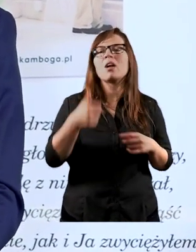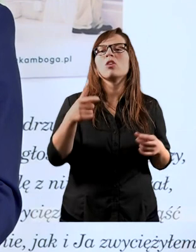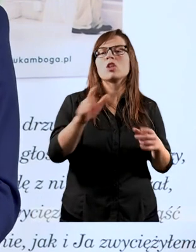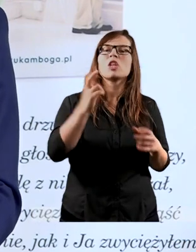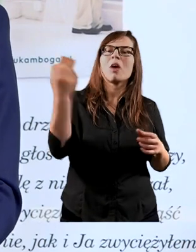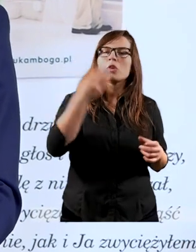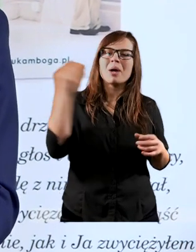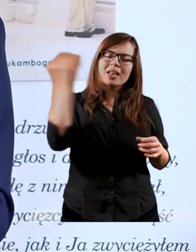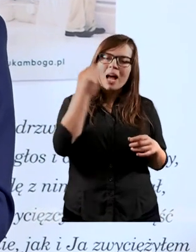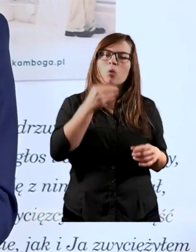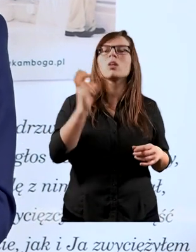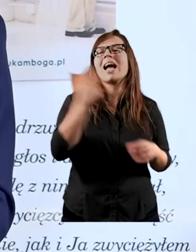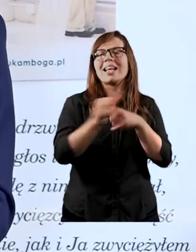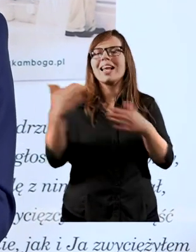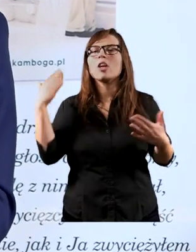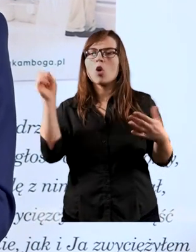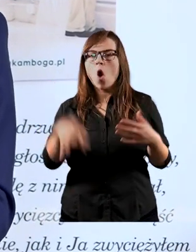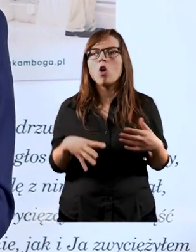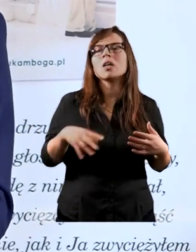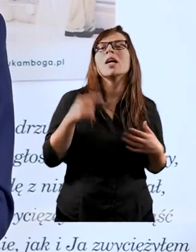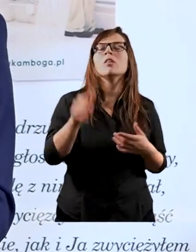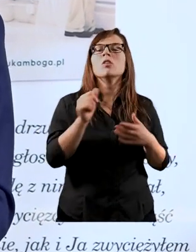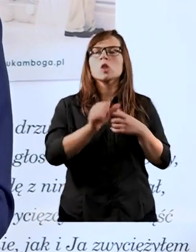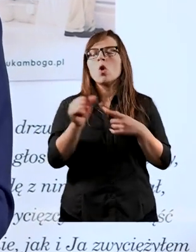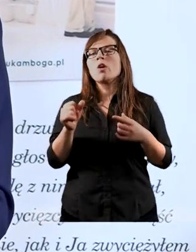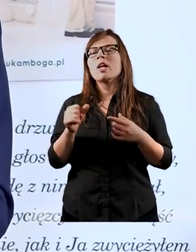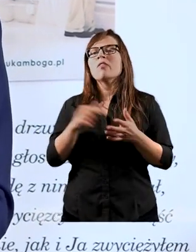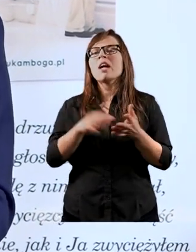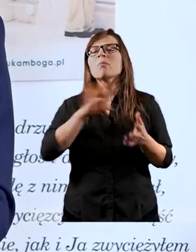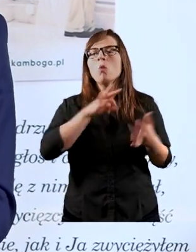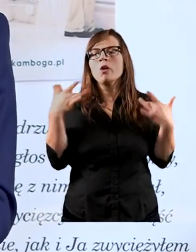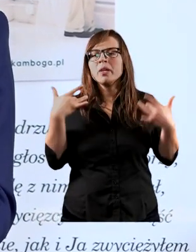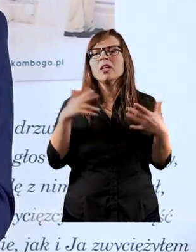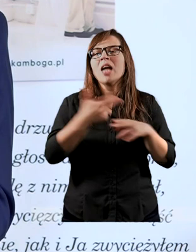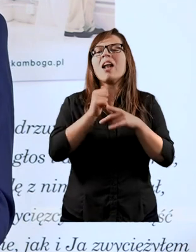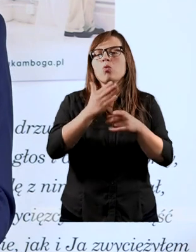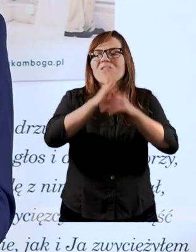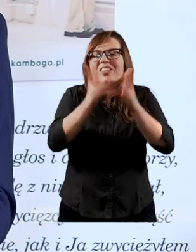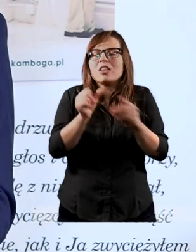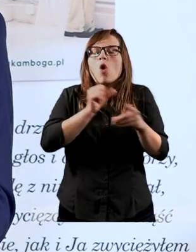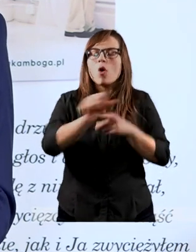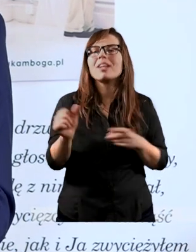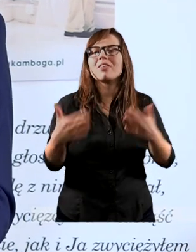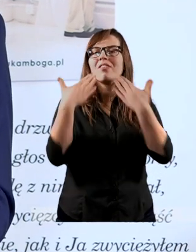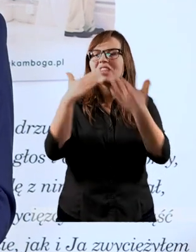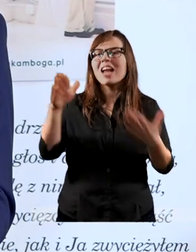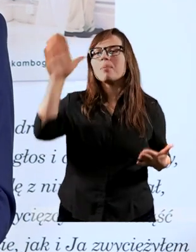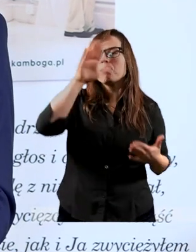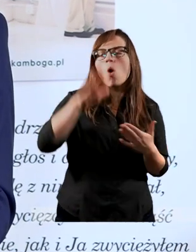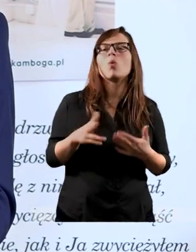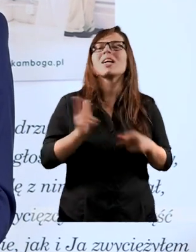czegoś się nauczyć z tego, kiedy jest gorzej, bo to jest też wielka umiejętność żyć, kiedy nie wszystko jest, i być wdzięcznym